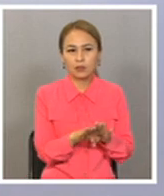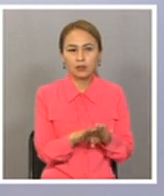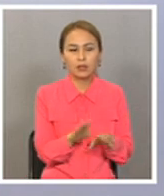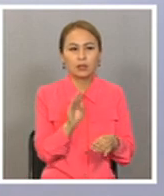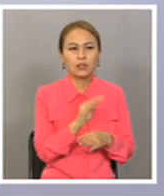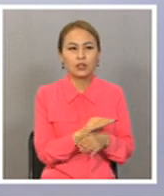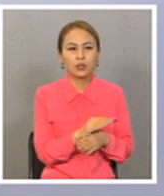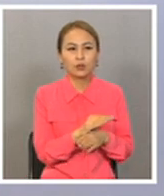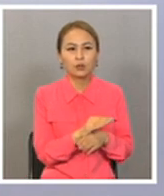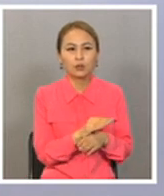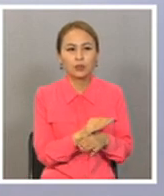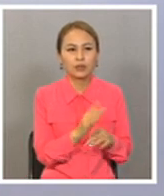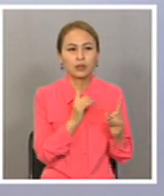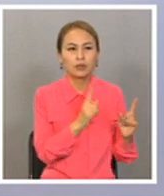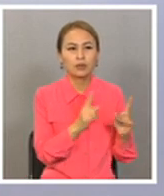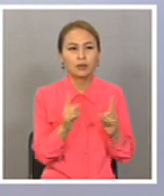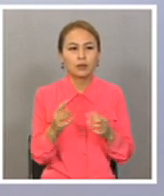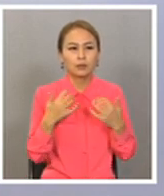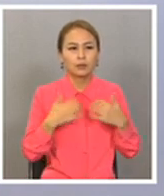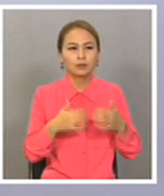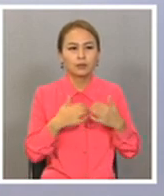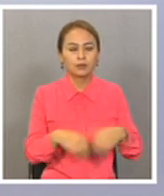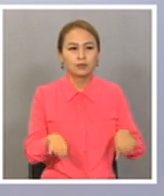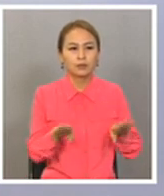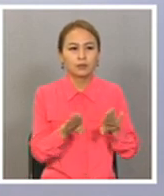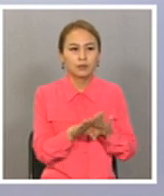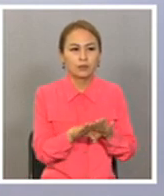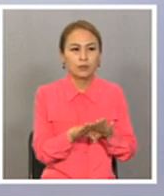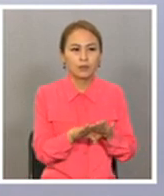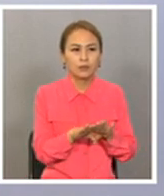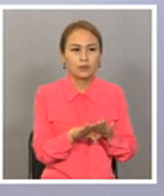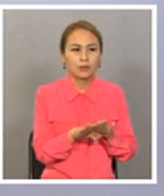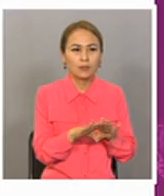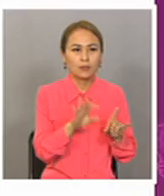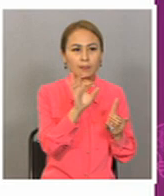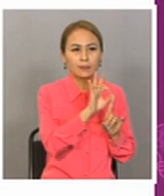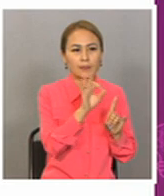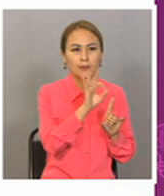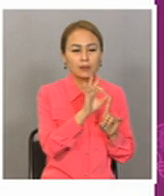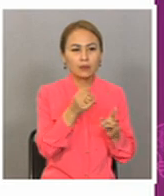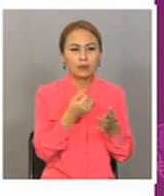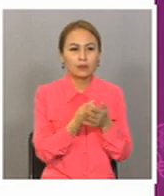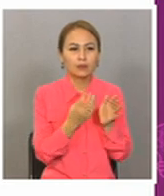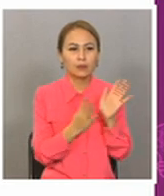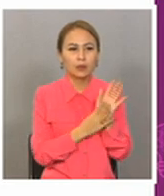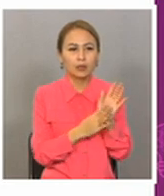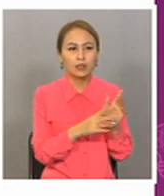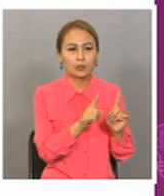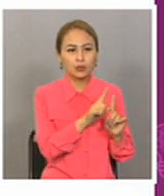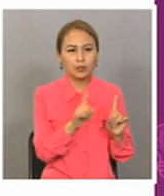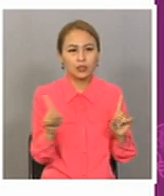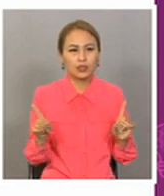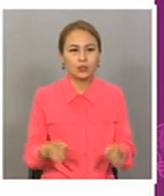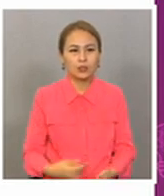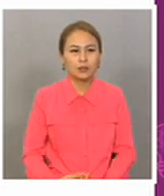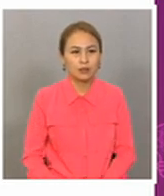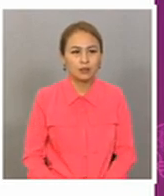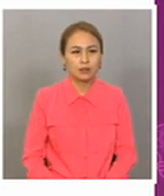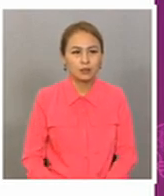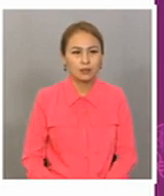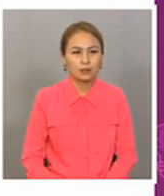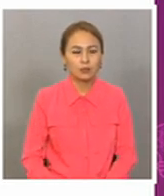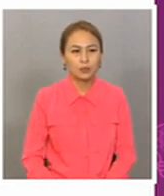сәуленің бір кесегін аламыз. Яғни 3-ден бастап 9-ға дейінгі бір аралықты алып тұрмын. Осымен жұмыс істеп